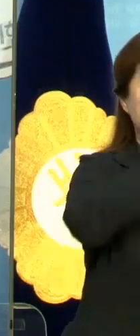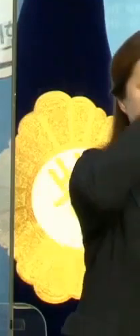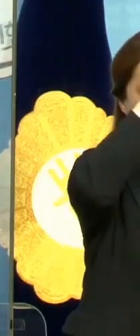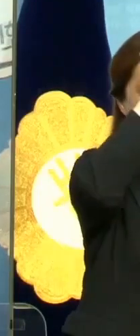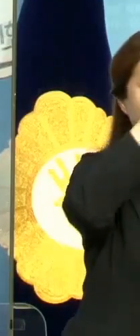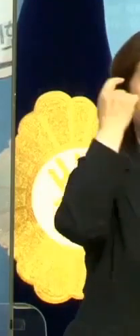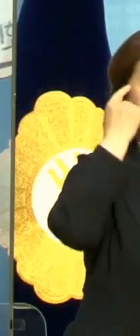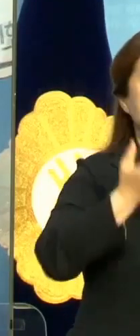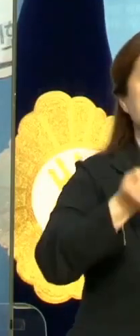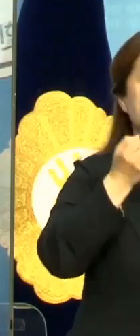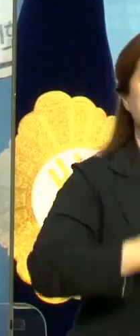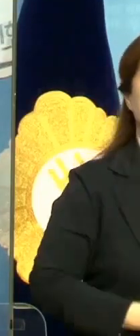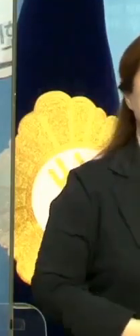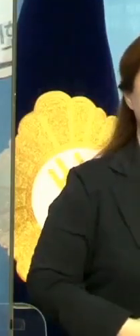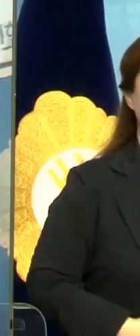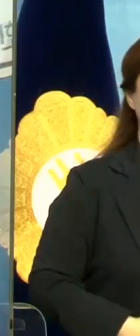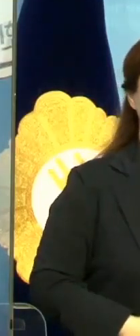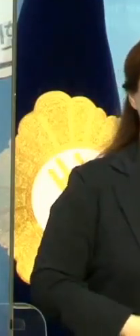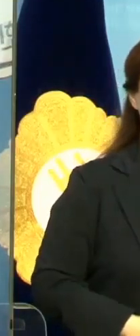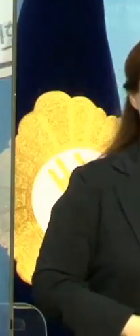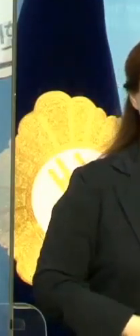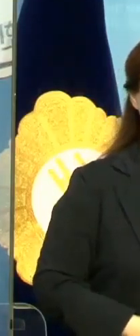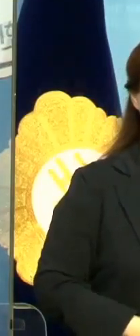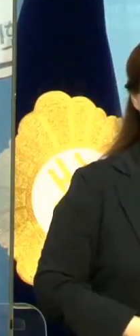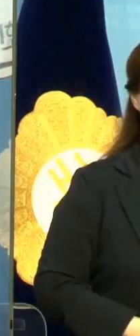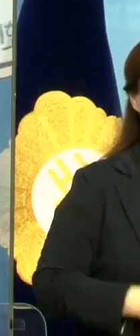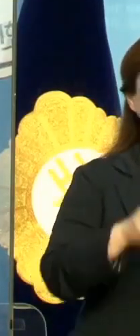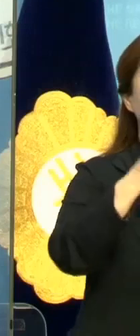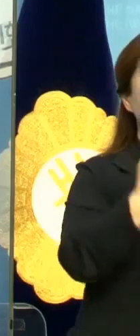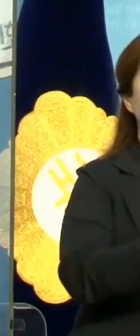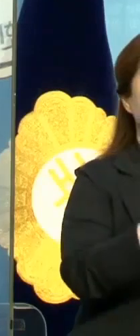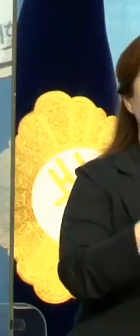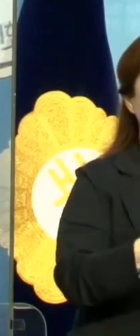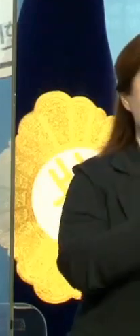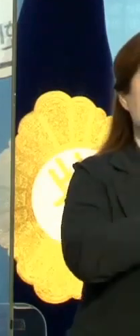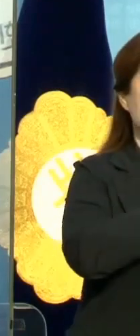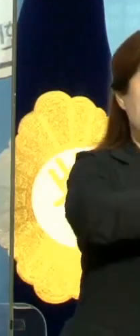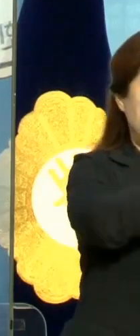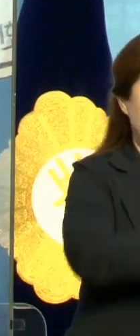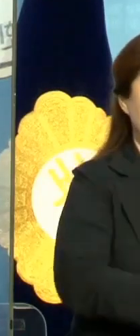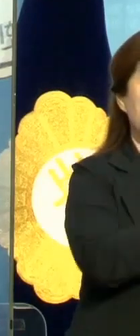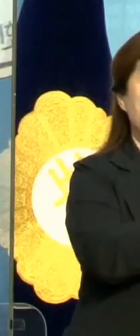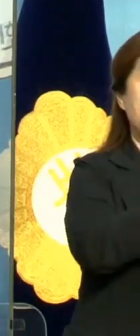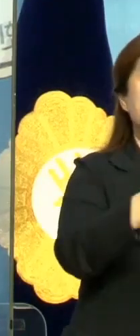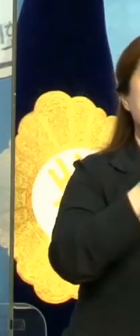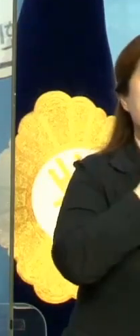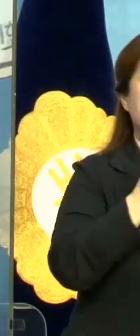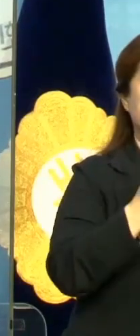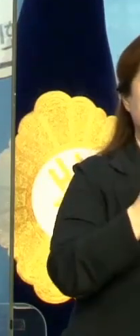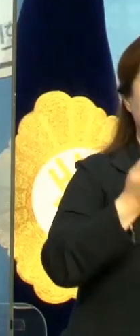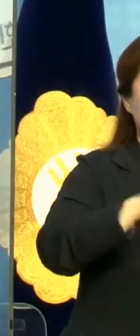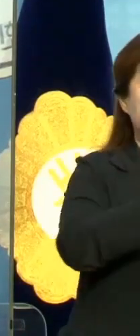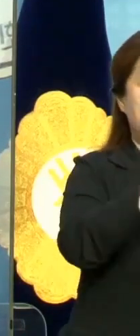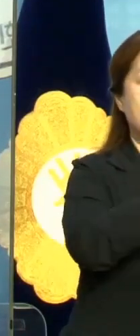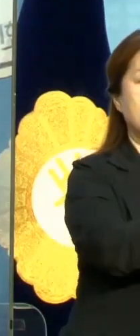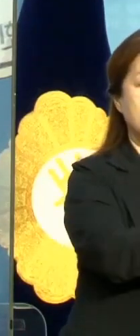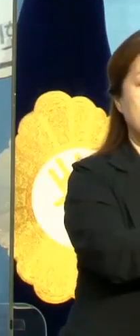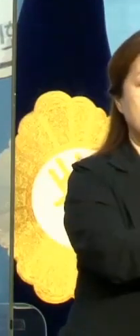지키는 길이라고 생각합니다 무엇보다 의원직 사퇴를 소나 해내야 마땅할 닥터 큼